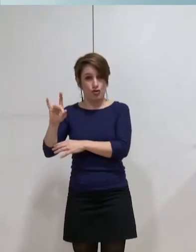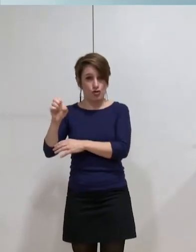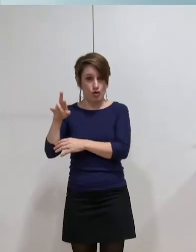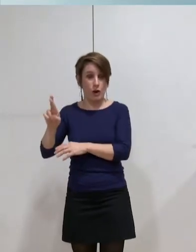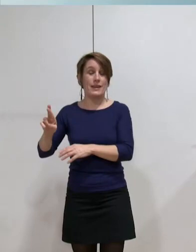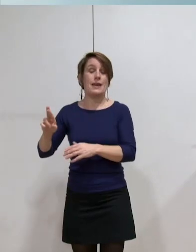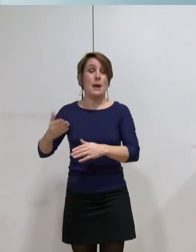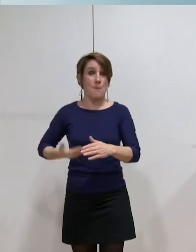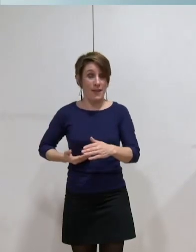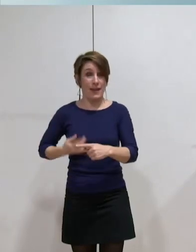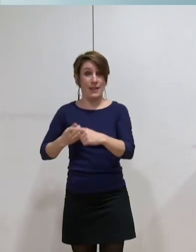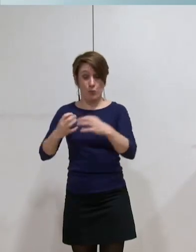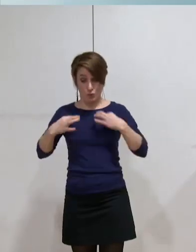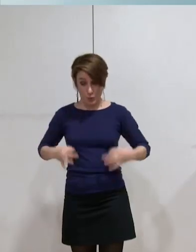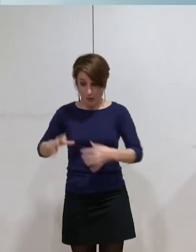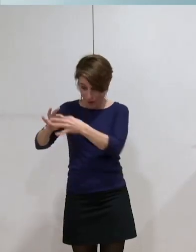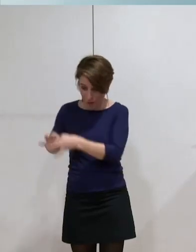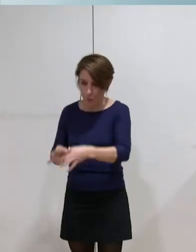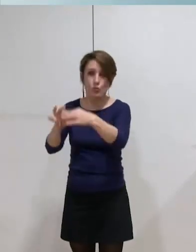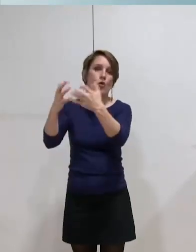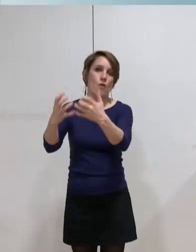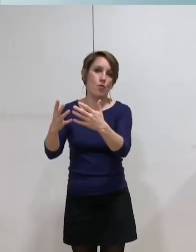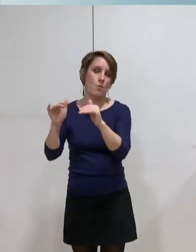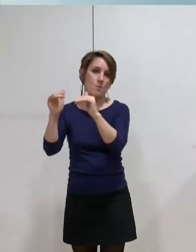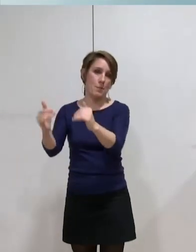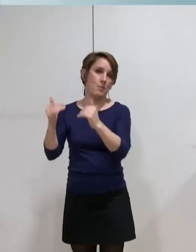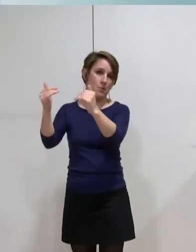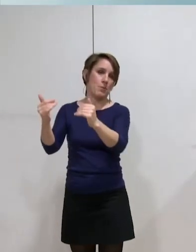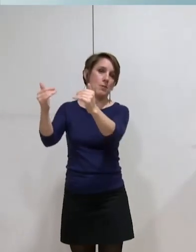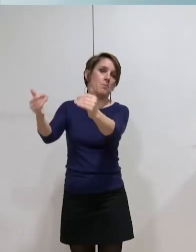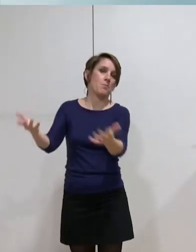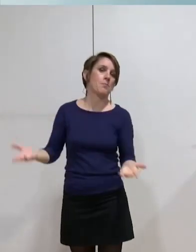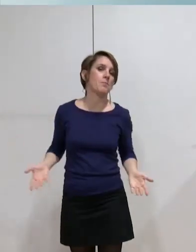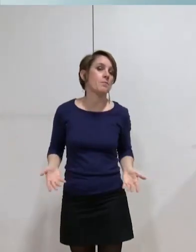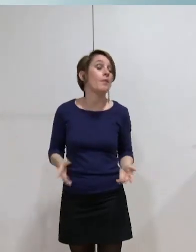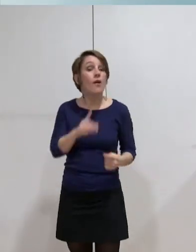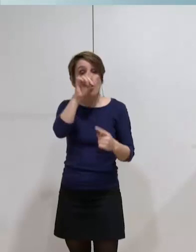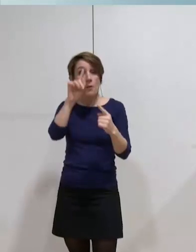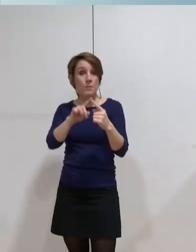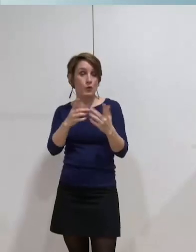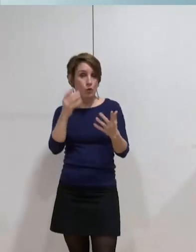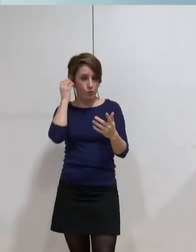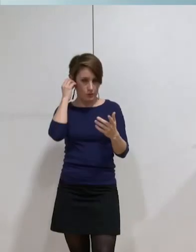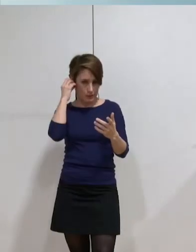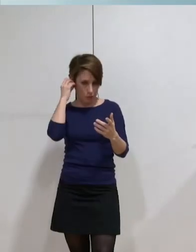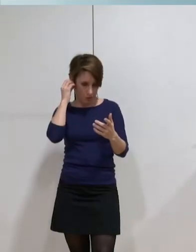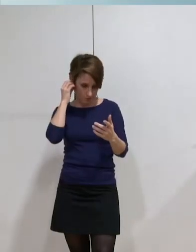Chorier élémentaire évidemment les élèves l'idée c'est que les élèves qui actuellement sont scolarisés